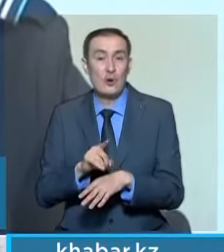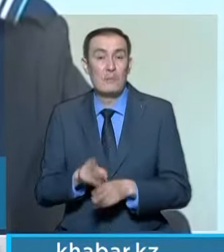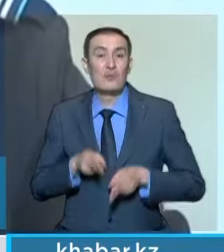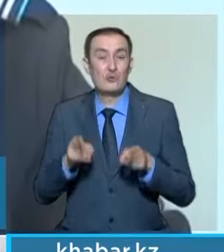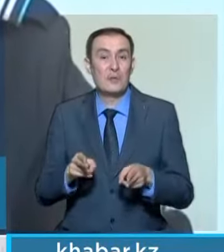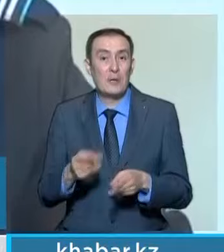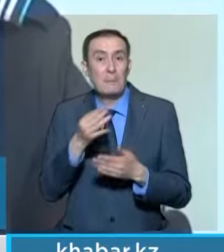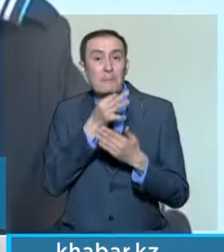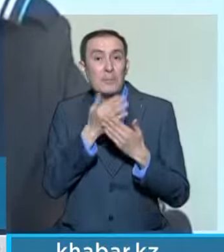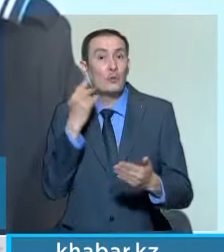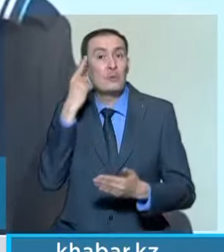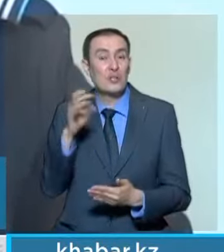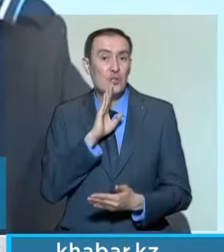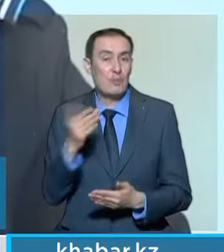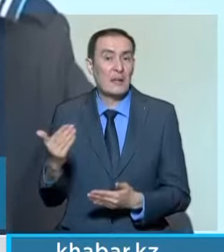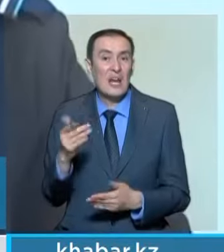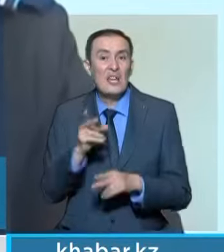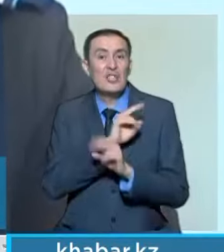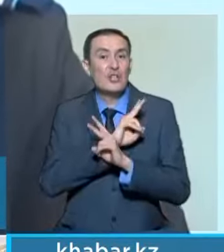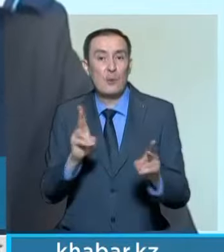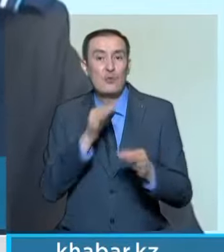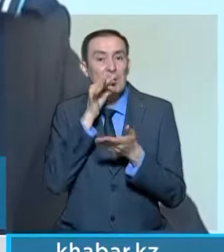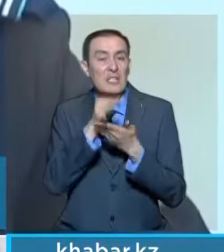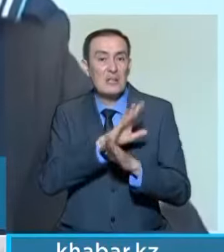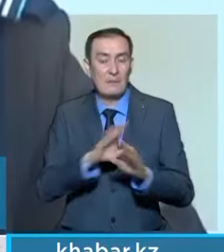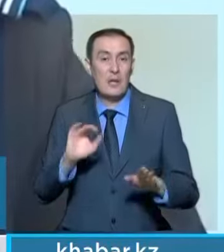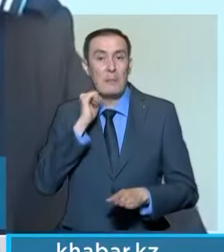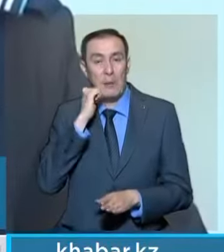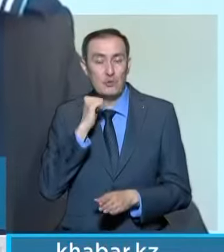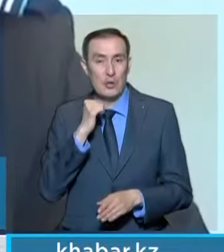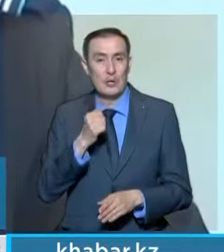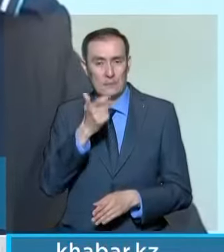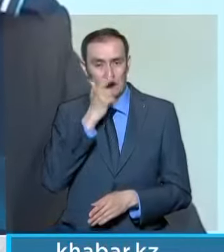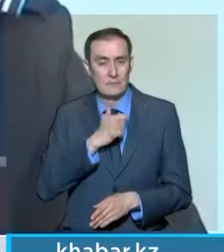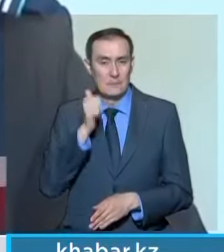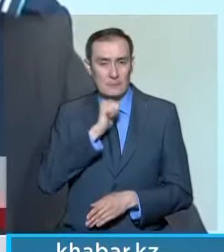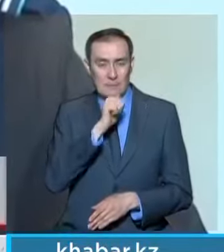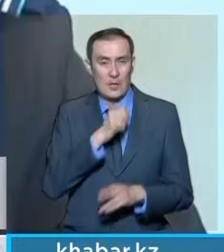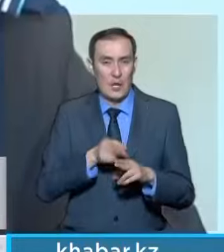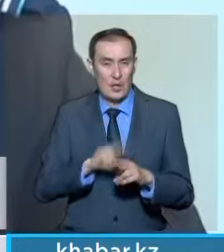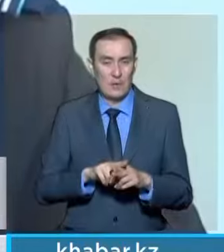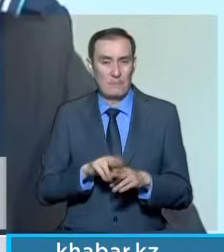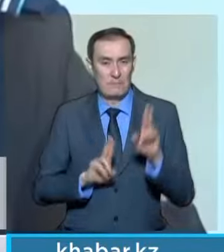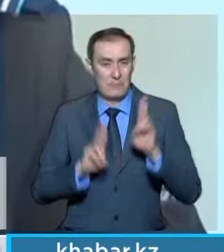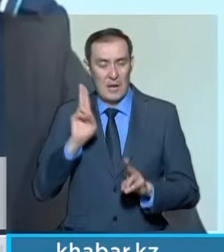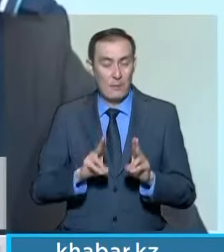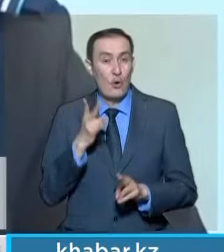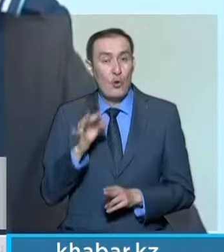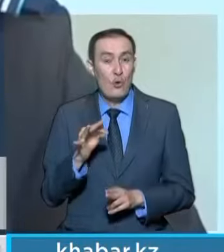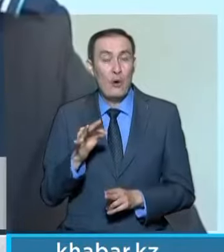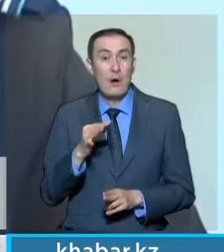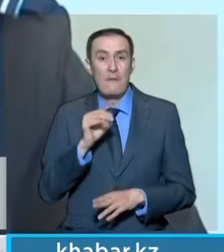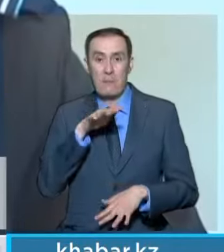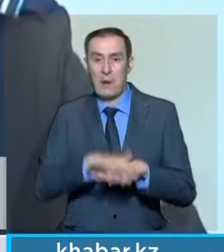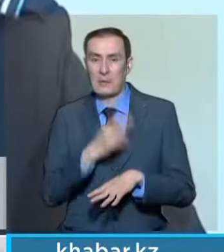злоумышленники предупредили женщину, чтобы она об этом никому не говорила, и бабушка строго придерживалась полученной инструкции. Однако